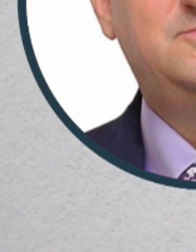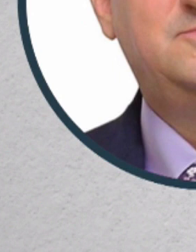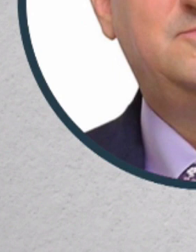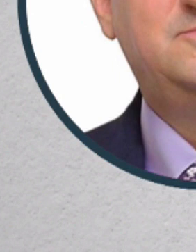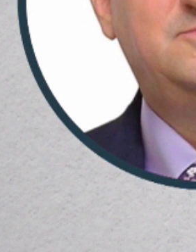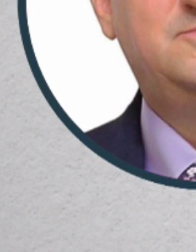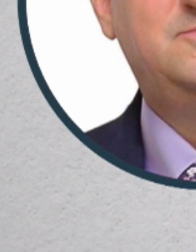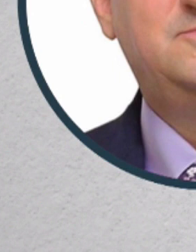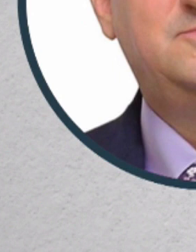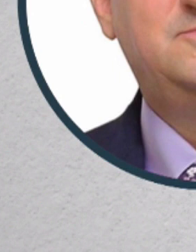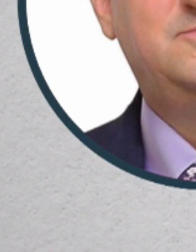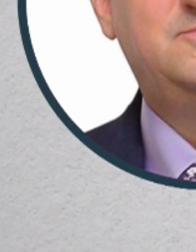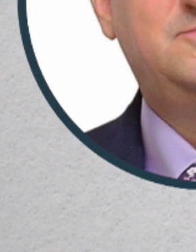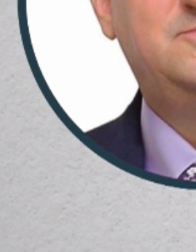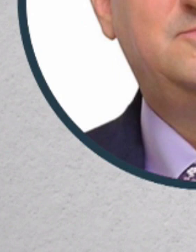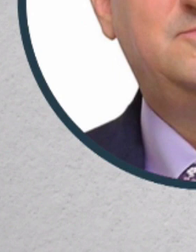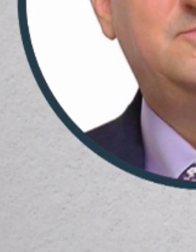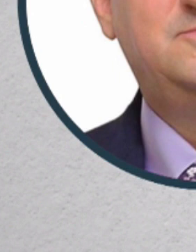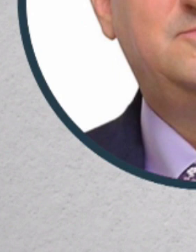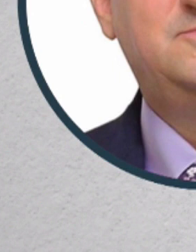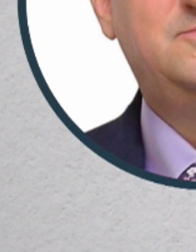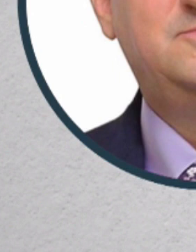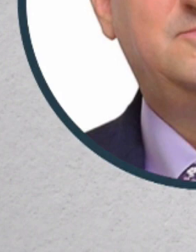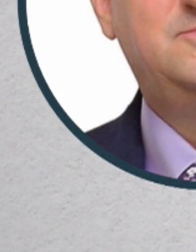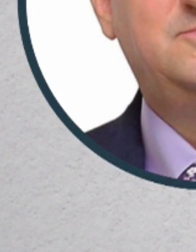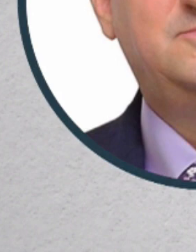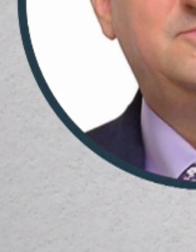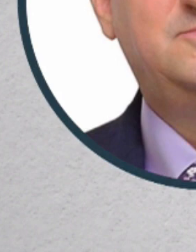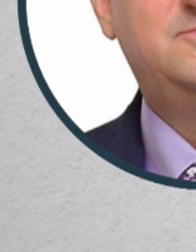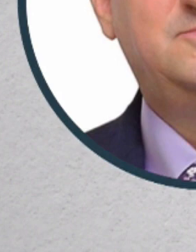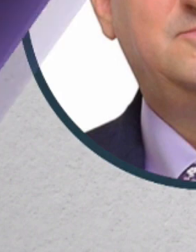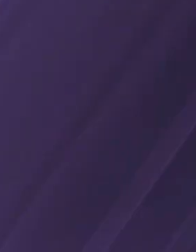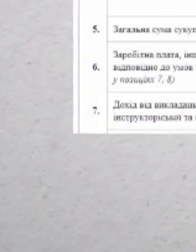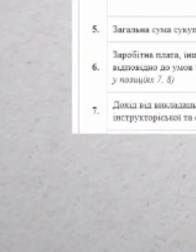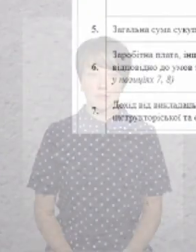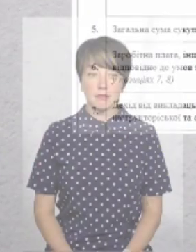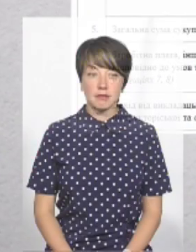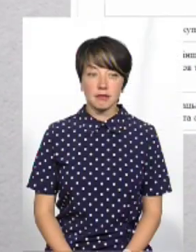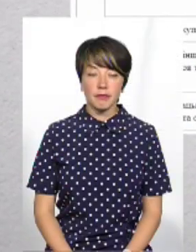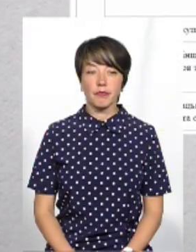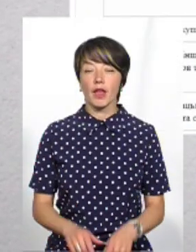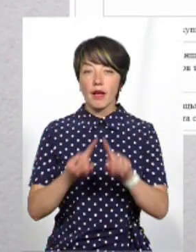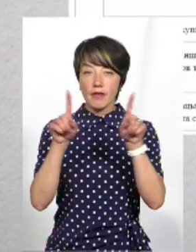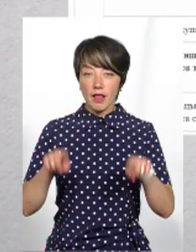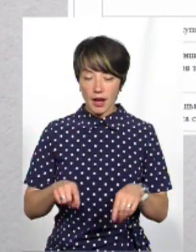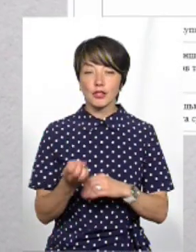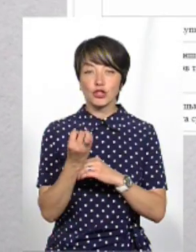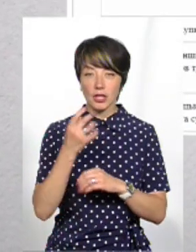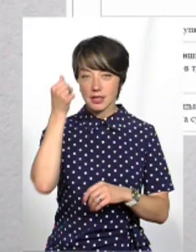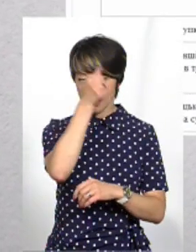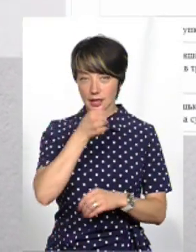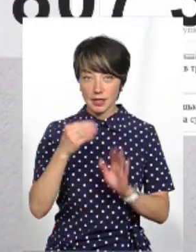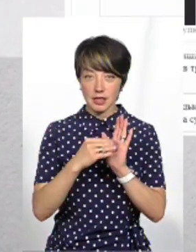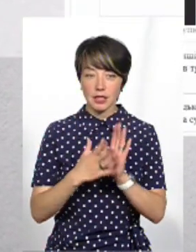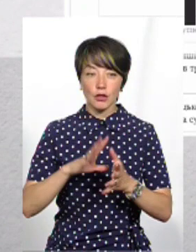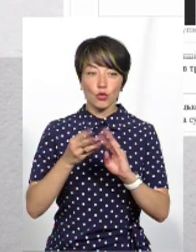від 192-го виборчого округу самовисуванець. Місцем проживання вказує Городок. У декларації за 14-й зазначено